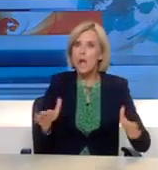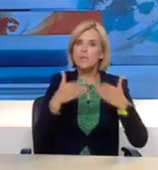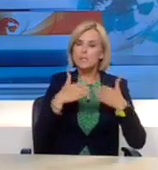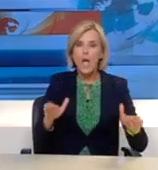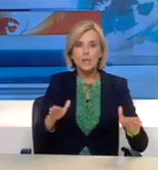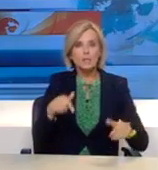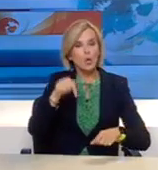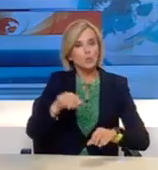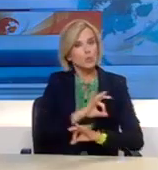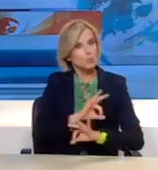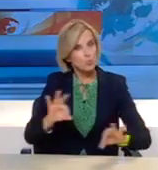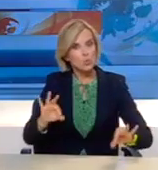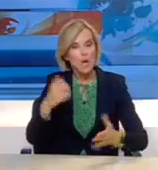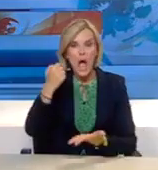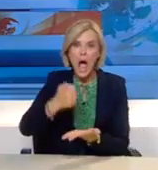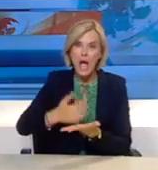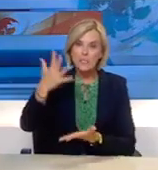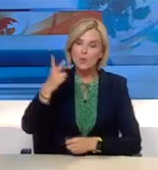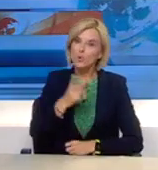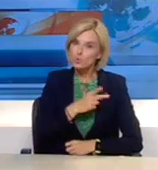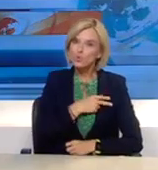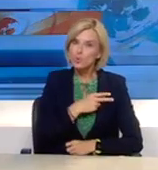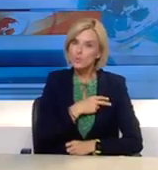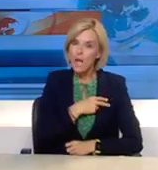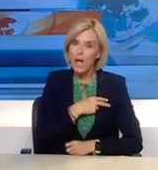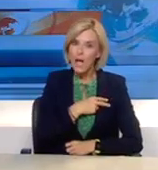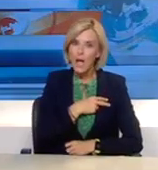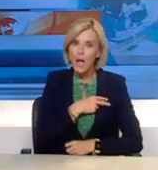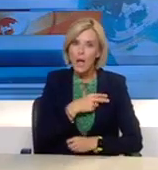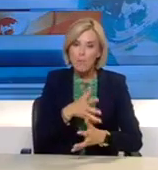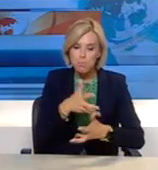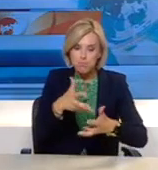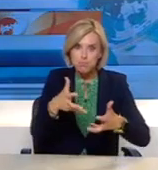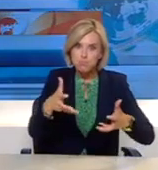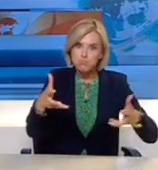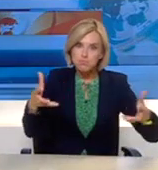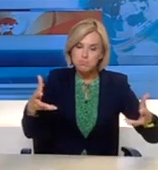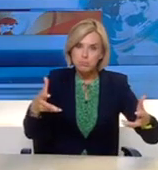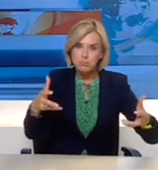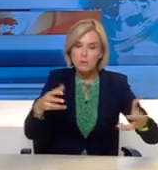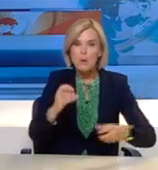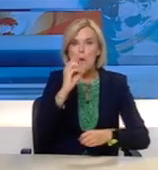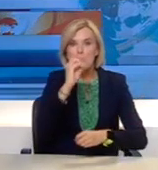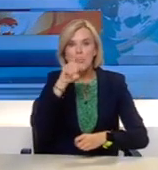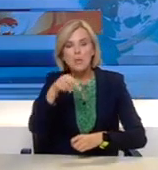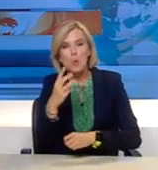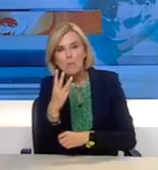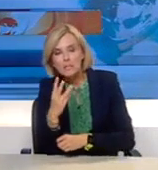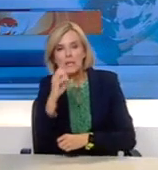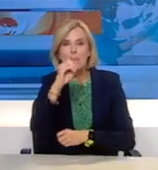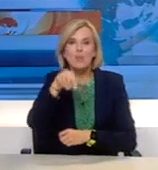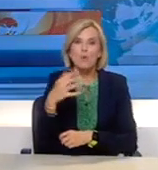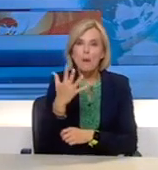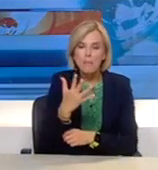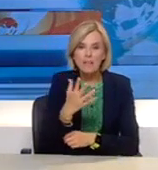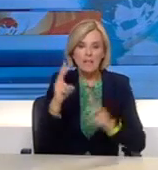με ασφάλεια την πορεία του ΡΟΜ0, με δεδομένο ότι δεν υπάρχει σύστημα συνεχούς παρακολούθησης της επιδημιολογικής κατάστασης του πληθυσμού